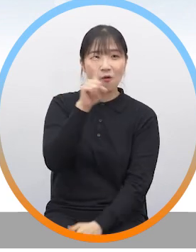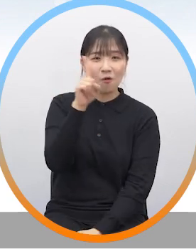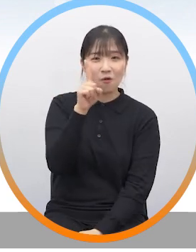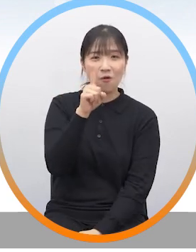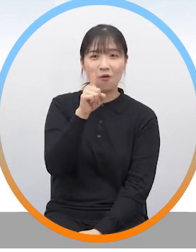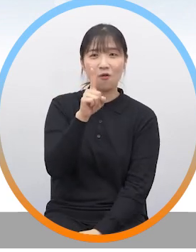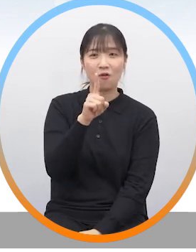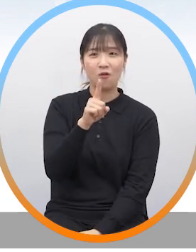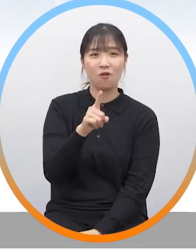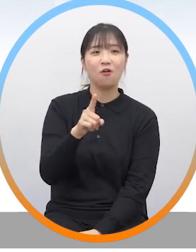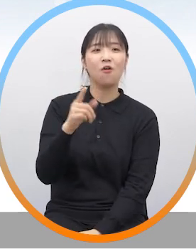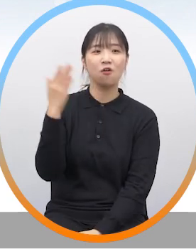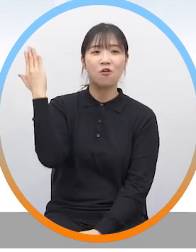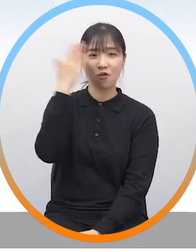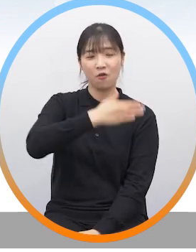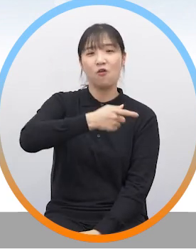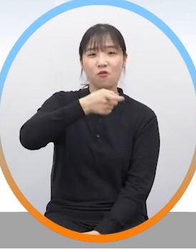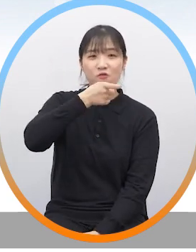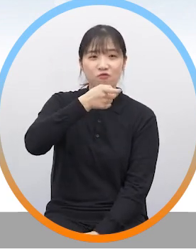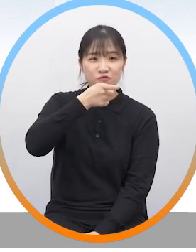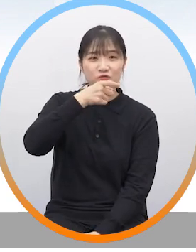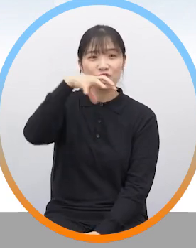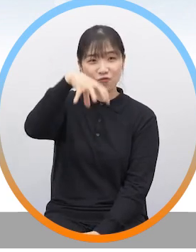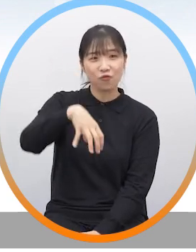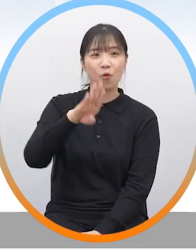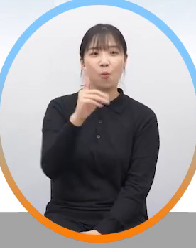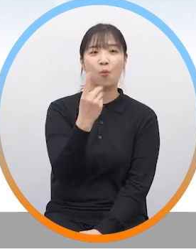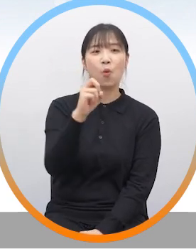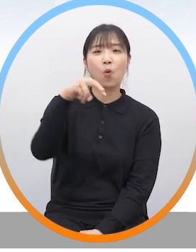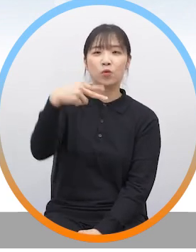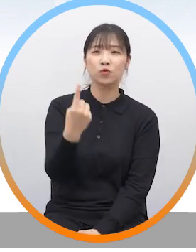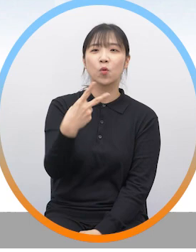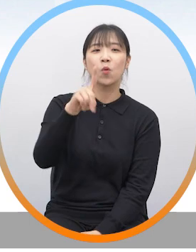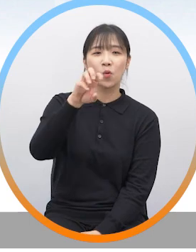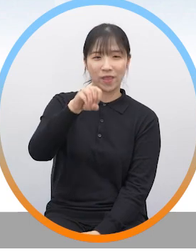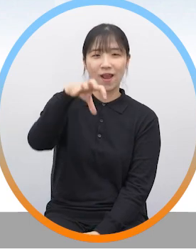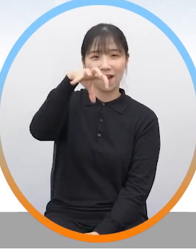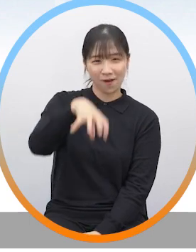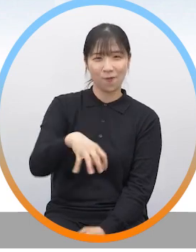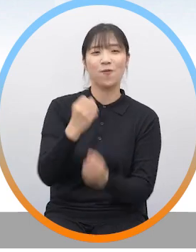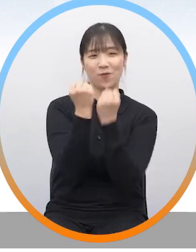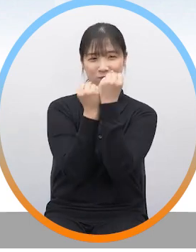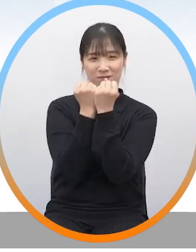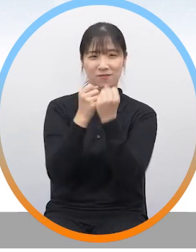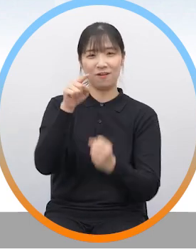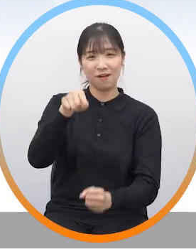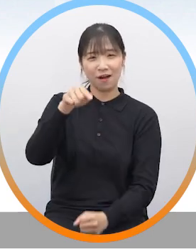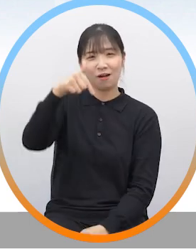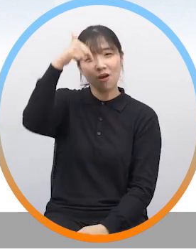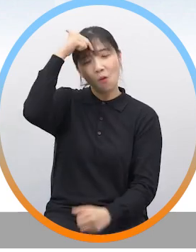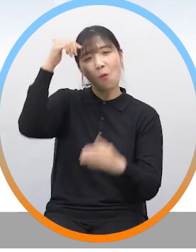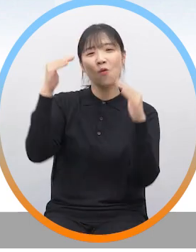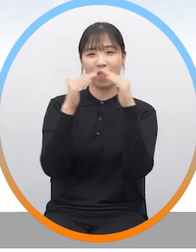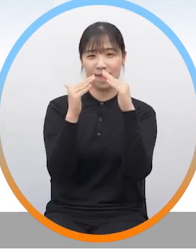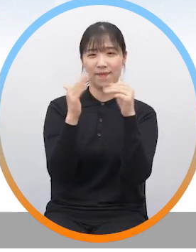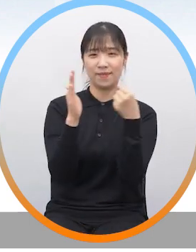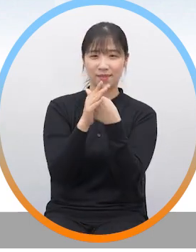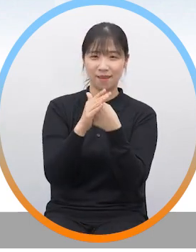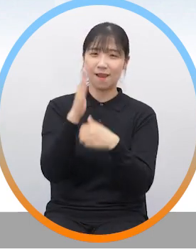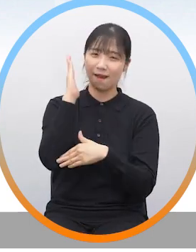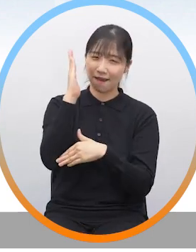7강에서는 또 여러분의 여수 봉소당으로 모시겠습니다. 거기는 고택이기 때문에 또 할